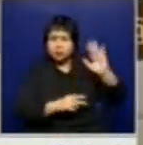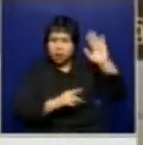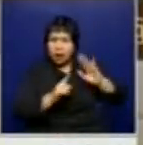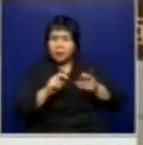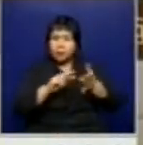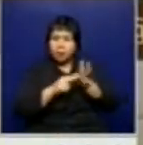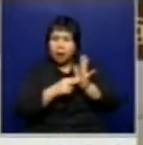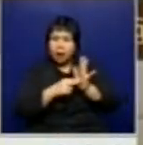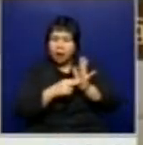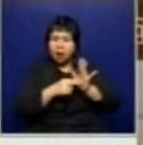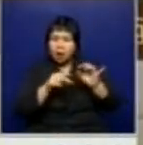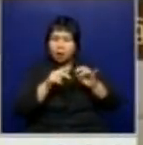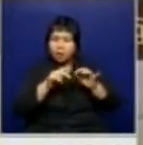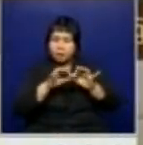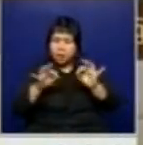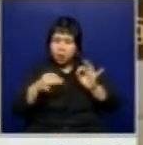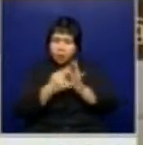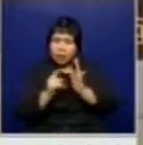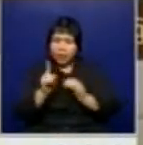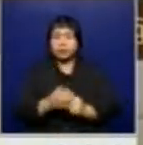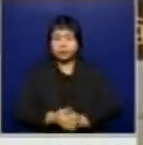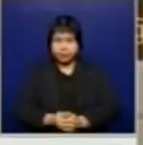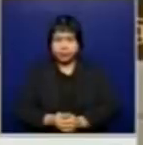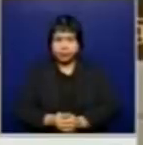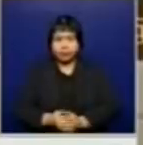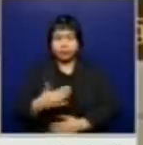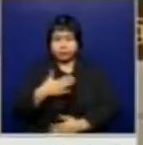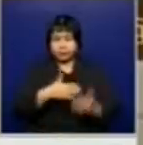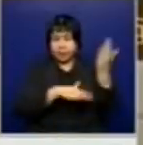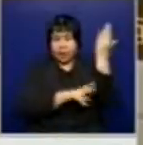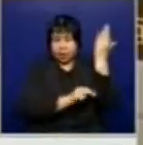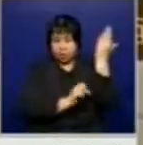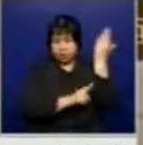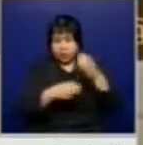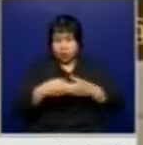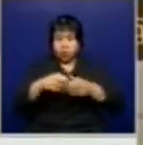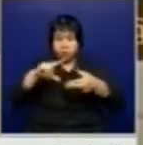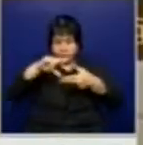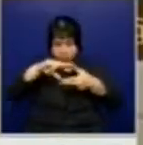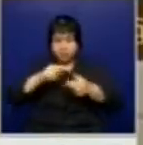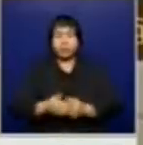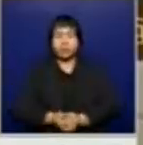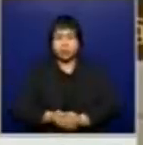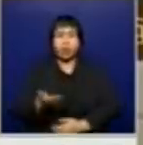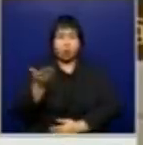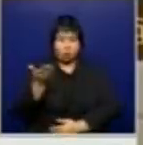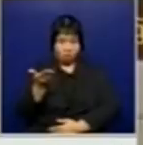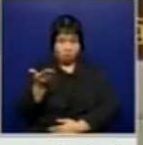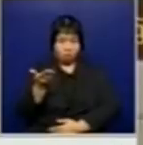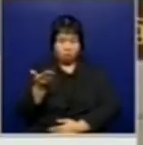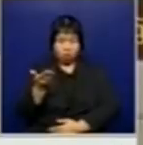ายันยุติธรรมสมาชิกสภาผู้แทนราษฎรจังหวัดนครศรีธรรมราชพรรคพลังประชารัฐขอประท้วงตาม